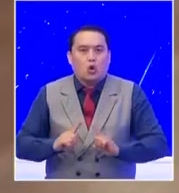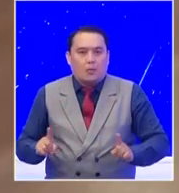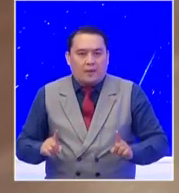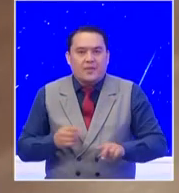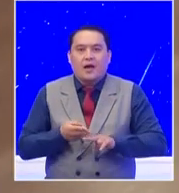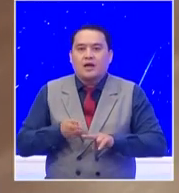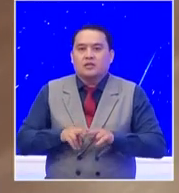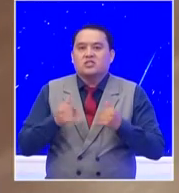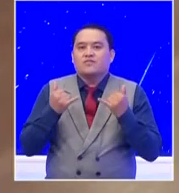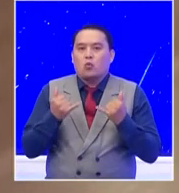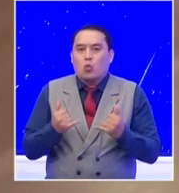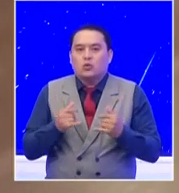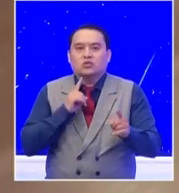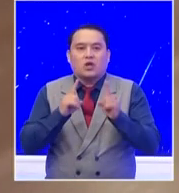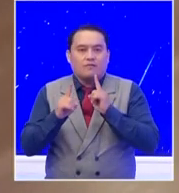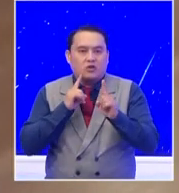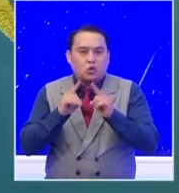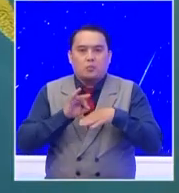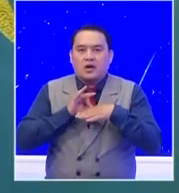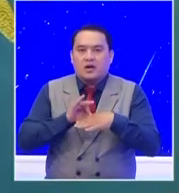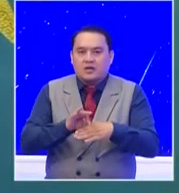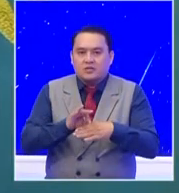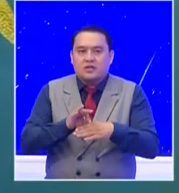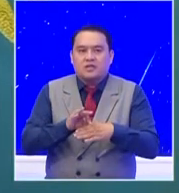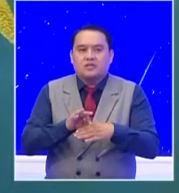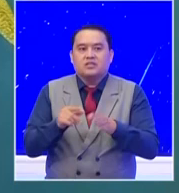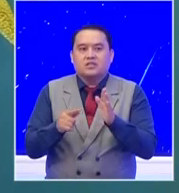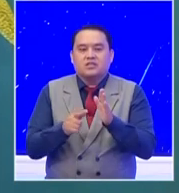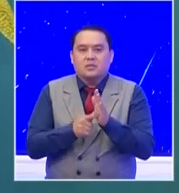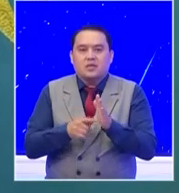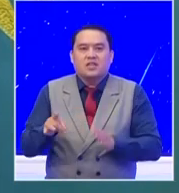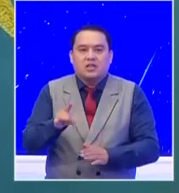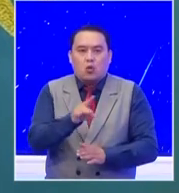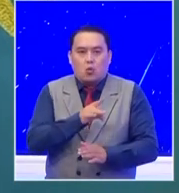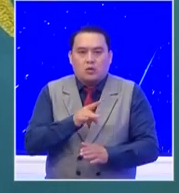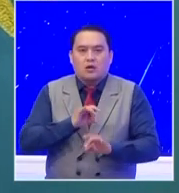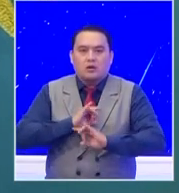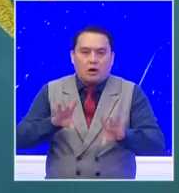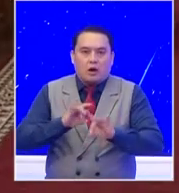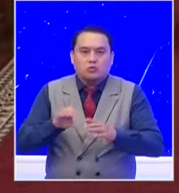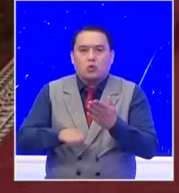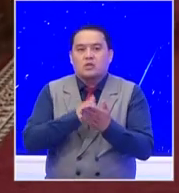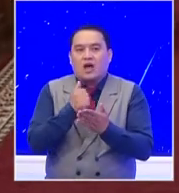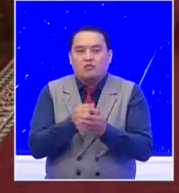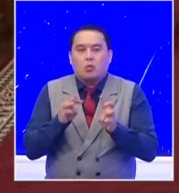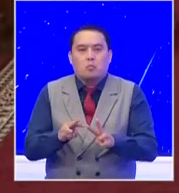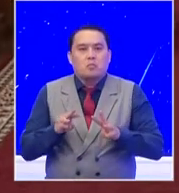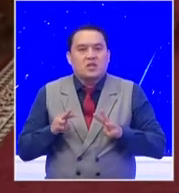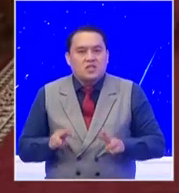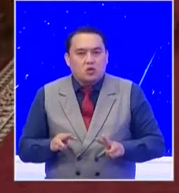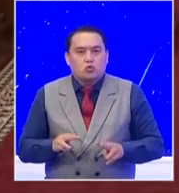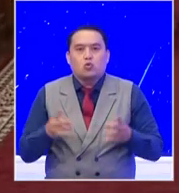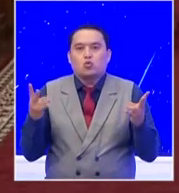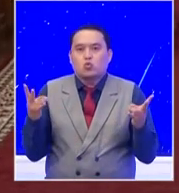внимание. Так, сегодня в селекторном режиме деловые граждане из 7 регионов страны рассказали премьер-министру Аскару Мамину